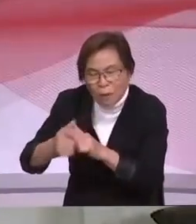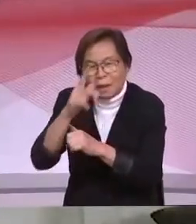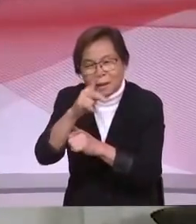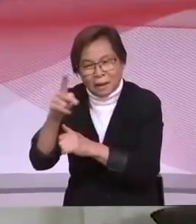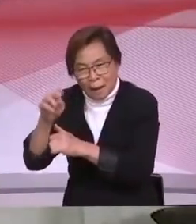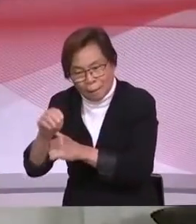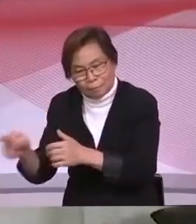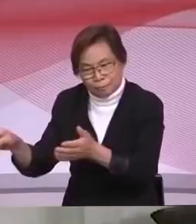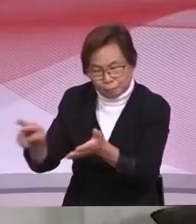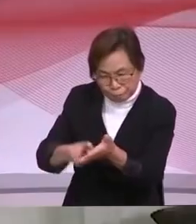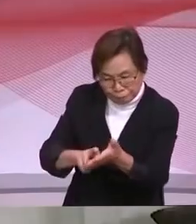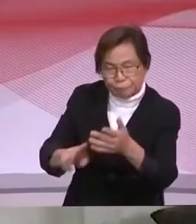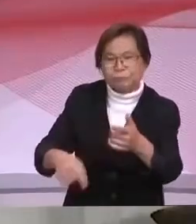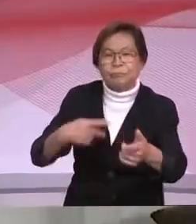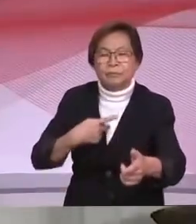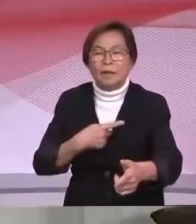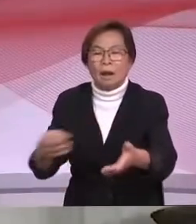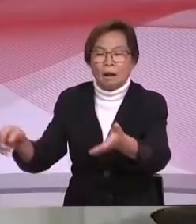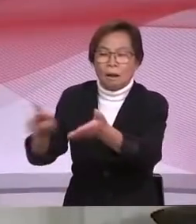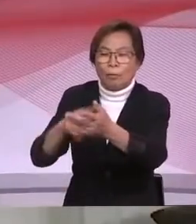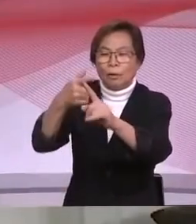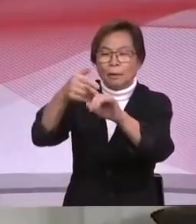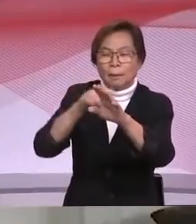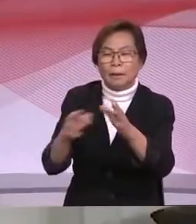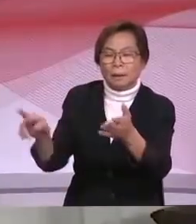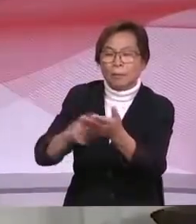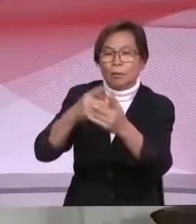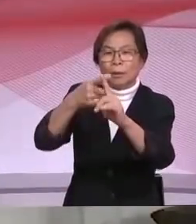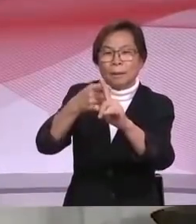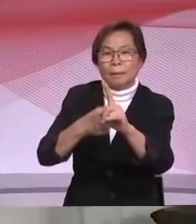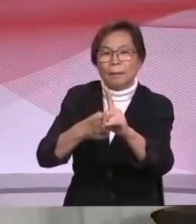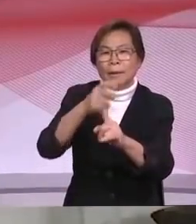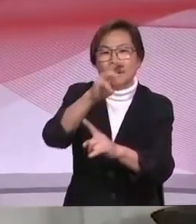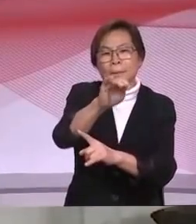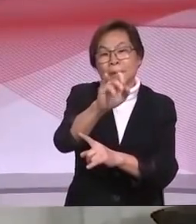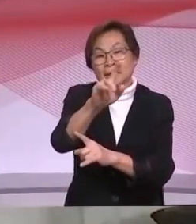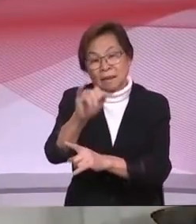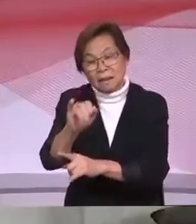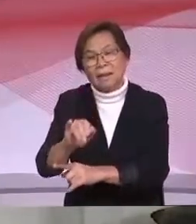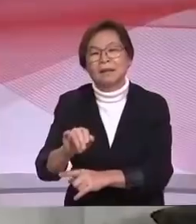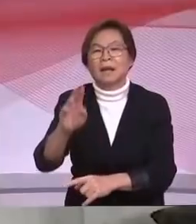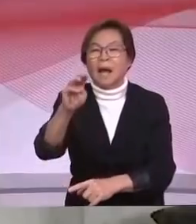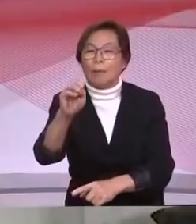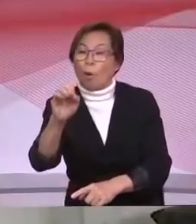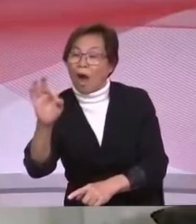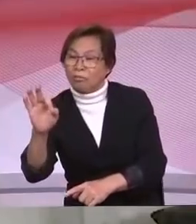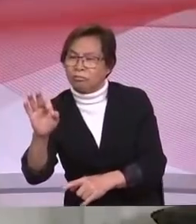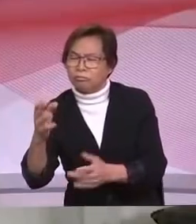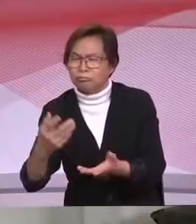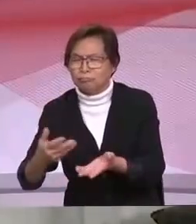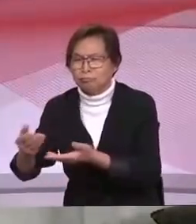Kesihatan. Kita mendengar laporan daripada MITI, Kementerian Kewangan.